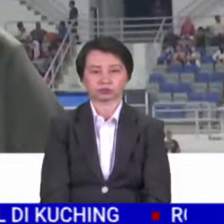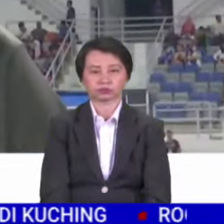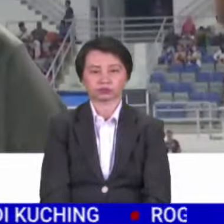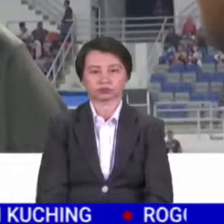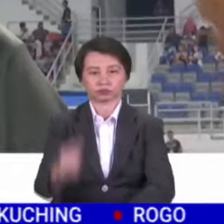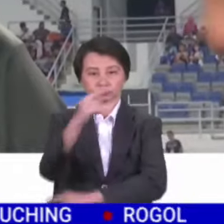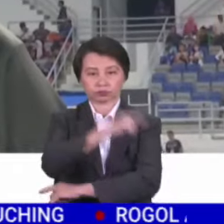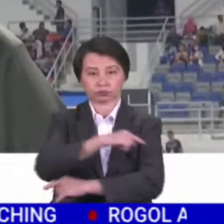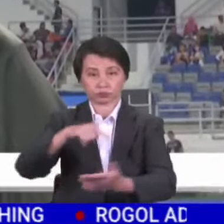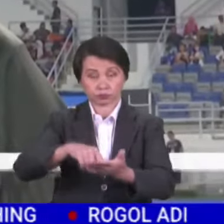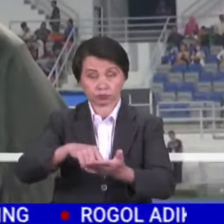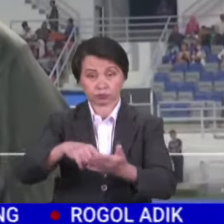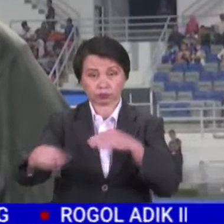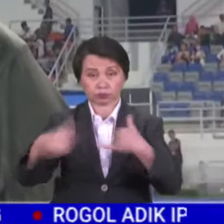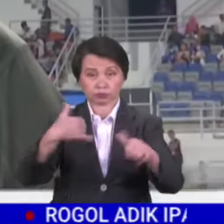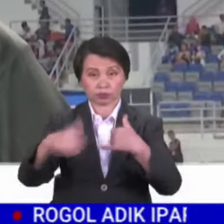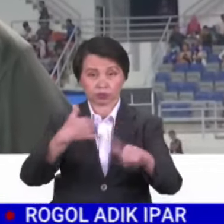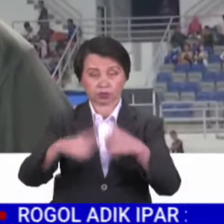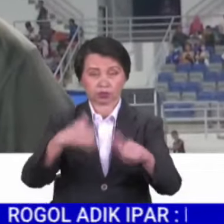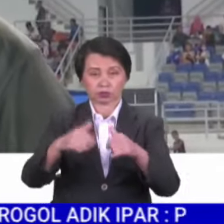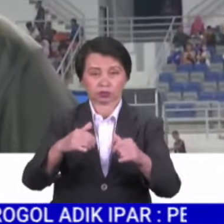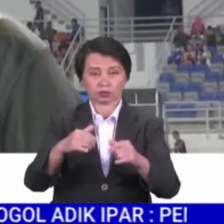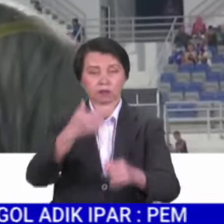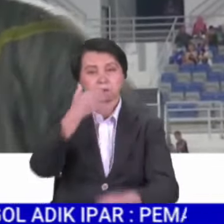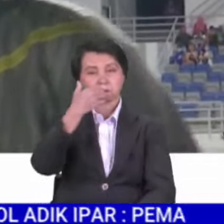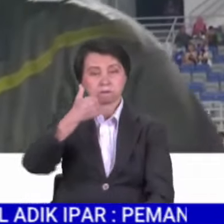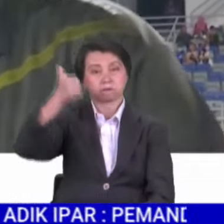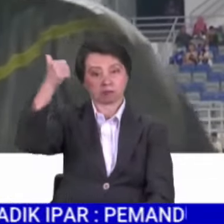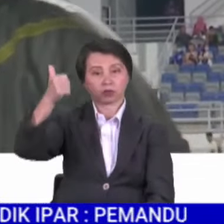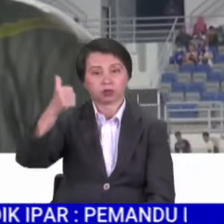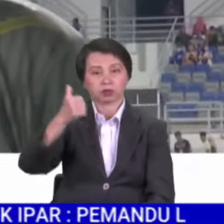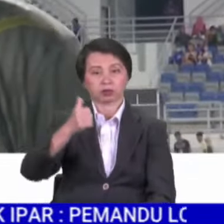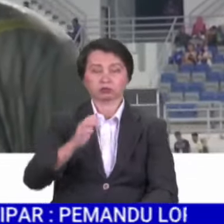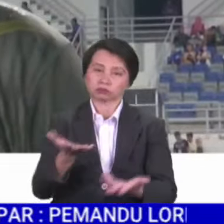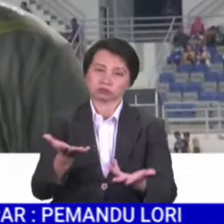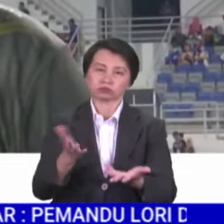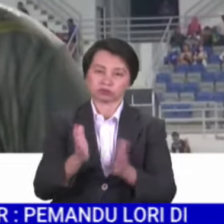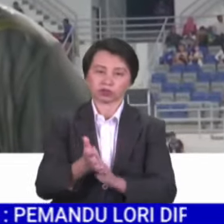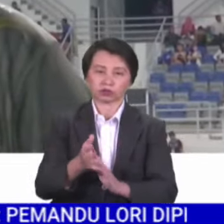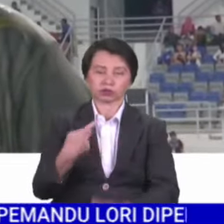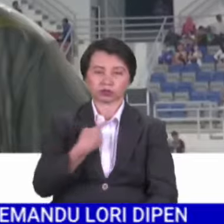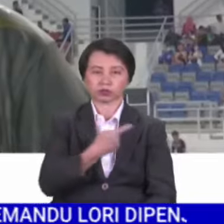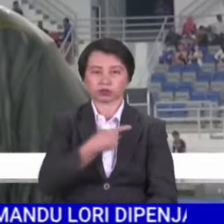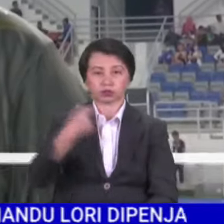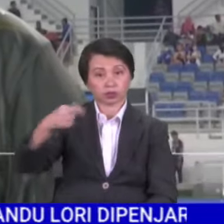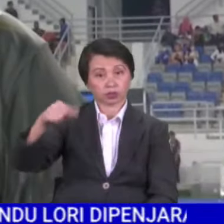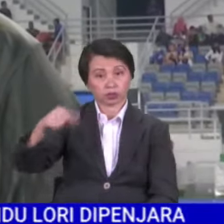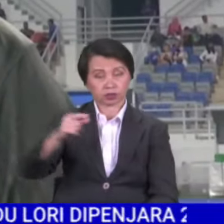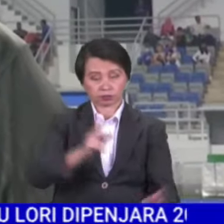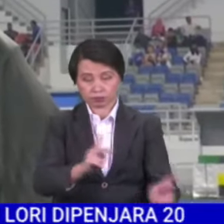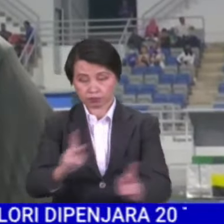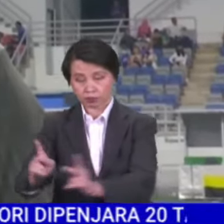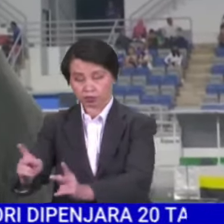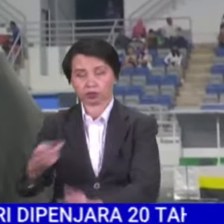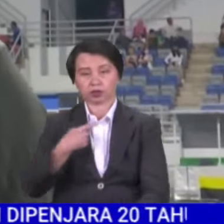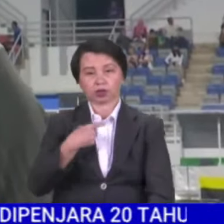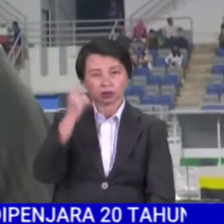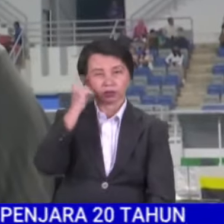Hari ini punya permainan dan persembahan adalah yang terbaiklah. So actually kita punya game plan sebab I know kita